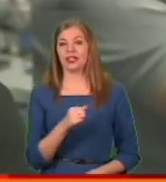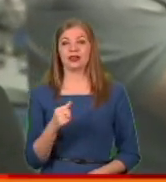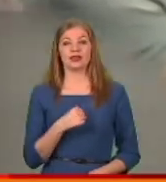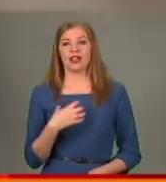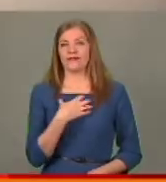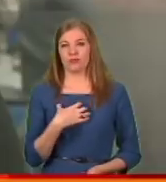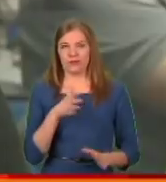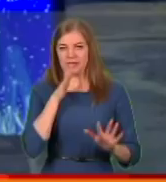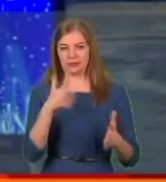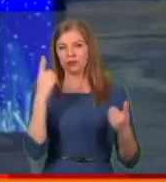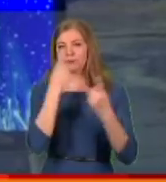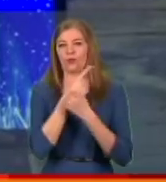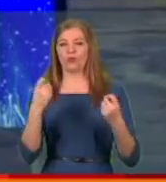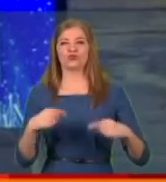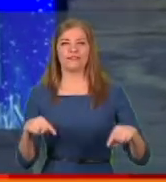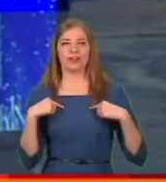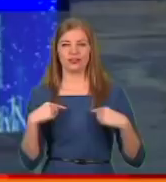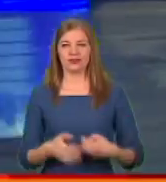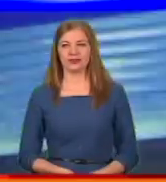Найвідповідальніша мить – оголошення фіналістів.